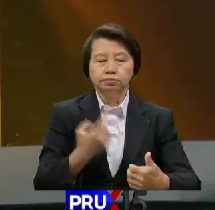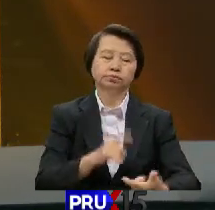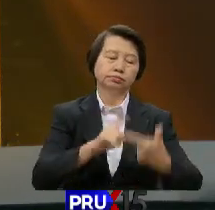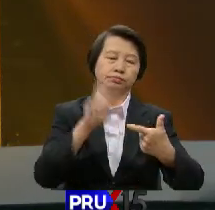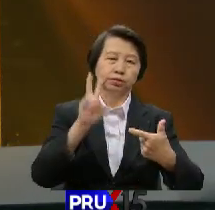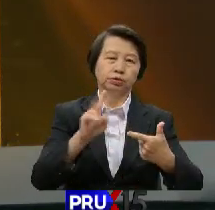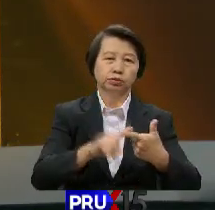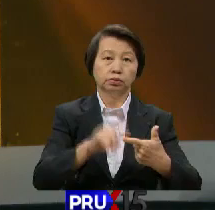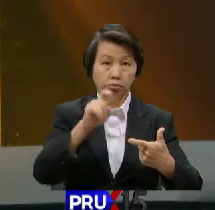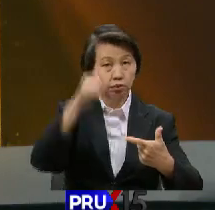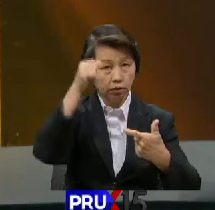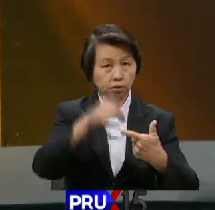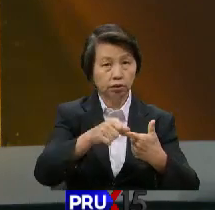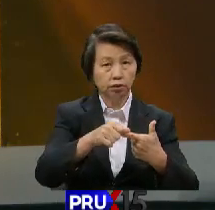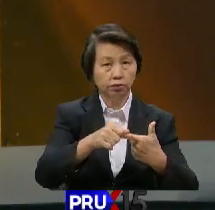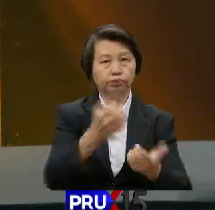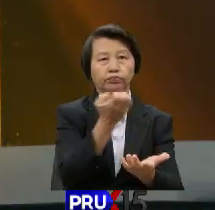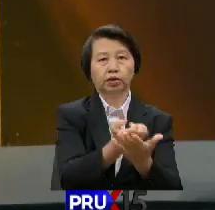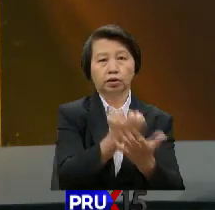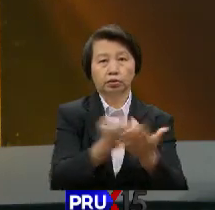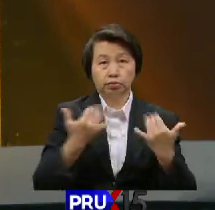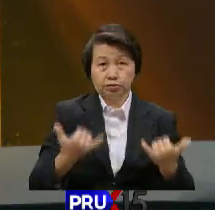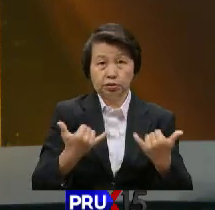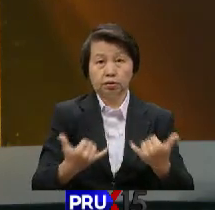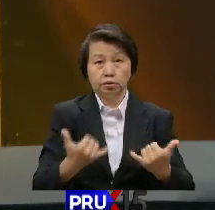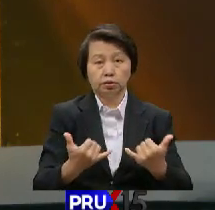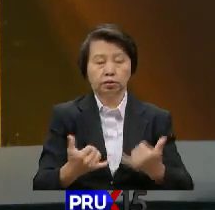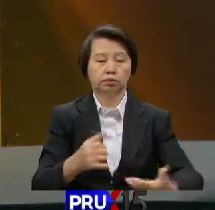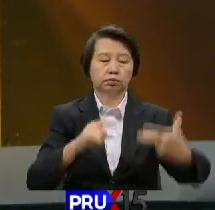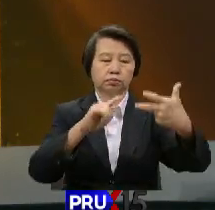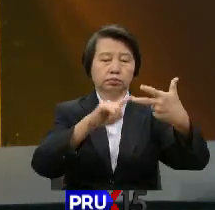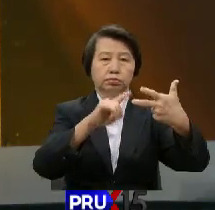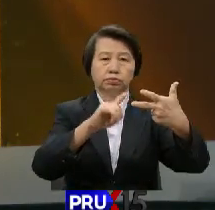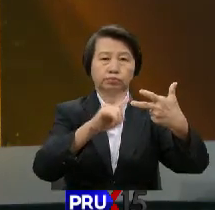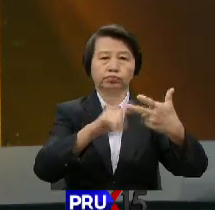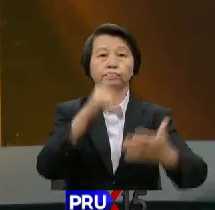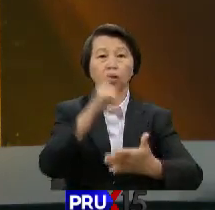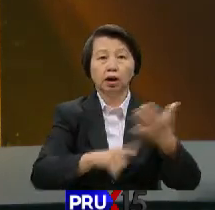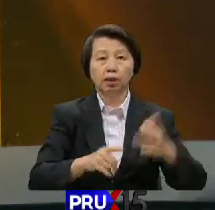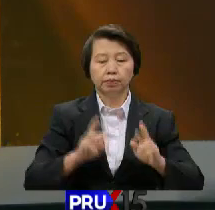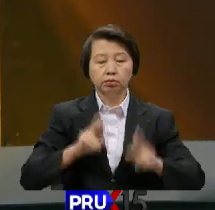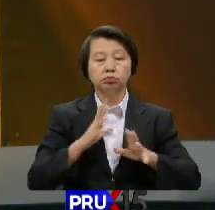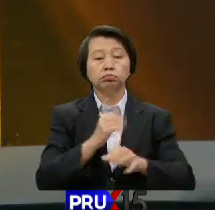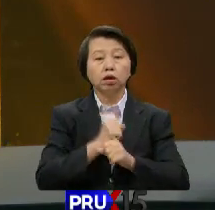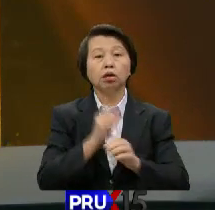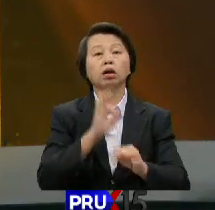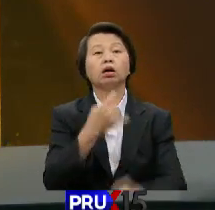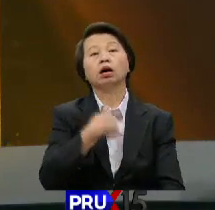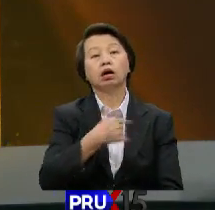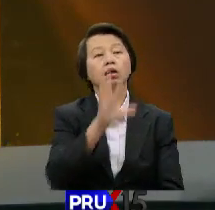kedua kenaikan ekonomi semasanya yang ketiga apa yang penghuni dapat apabila